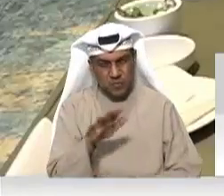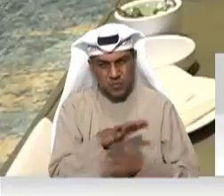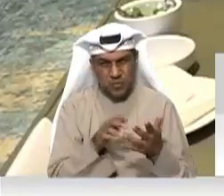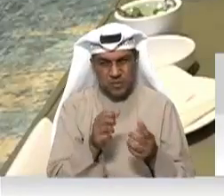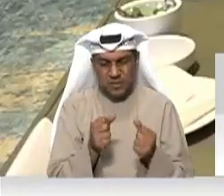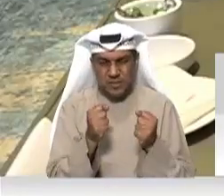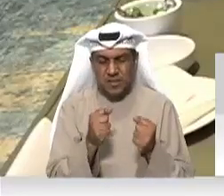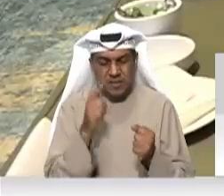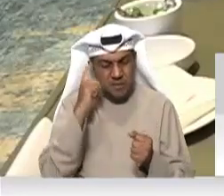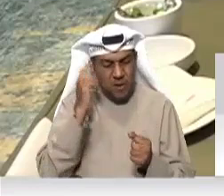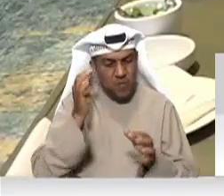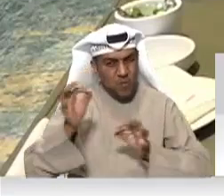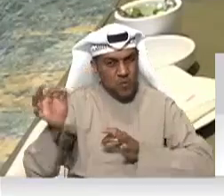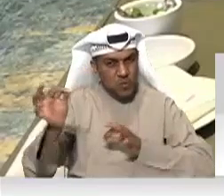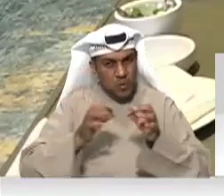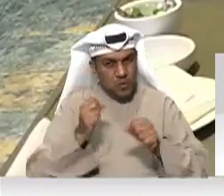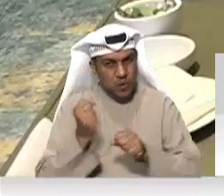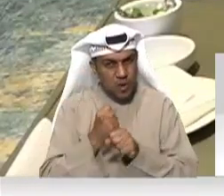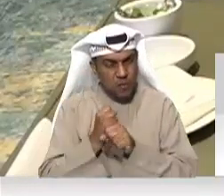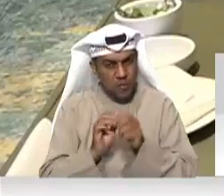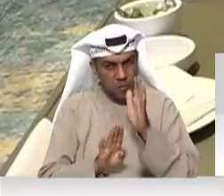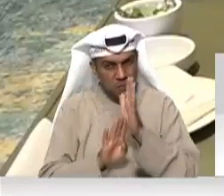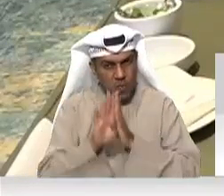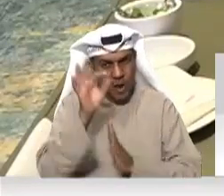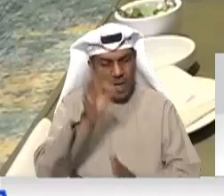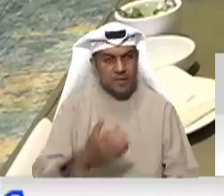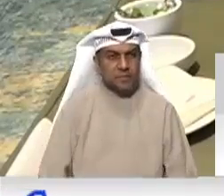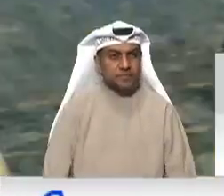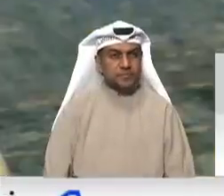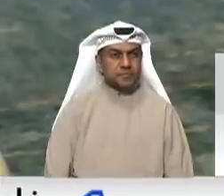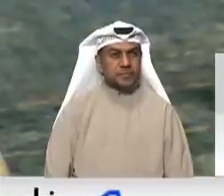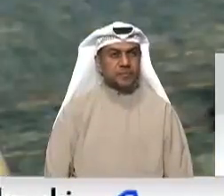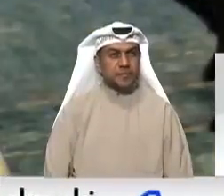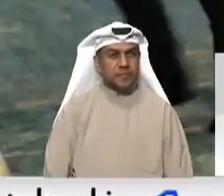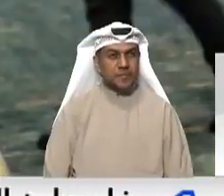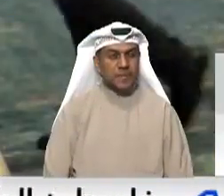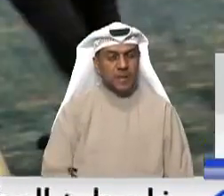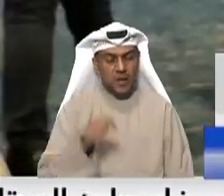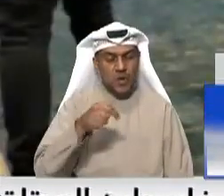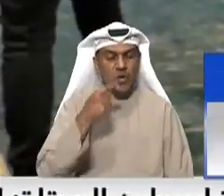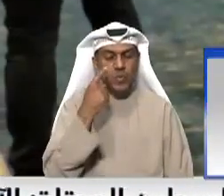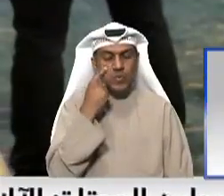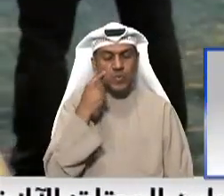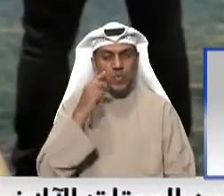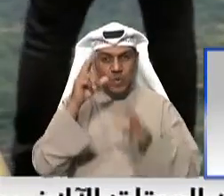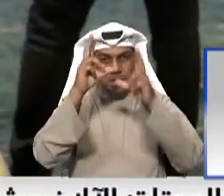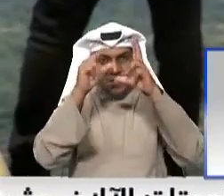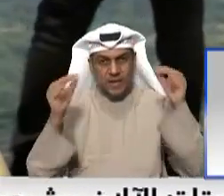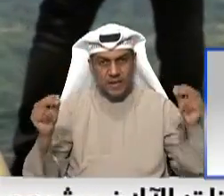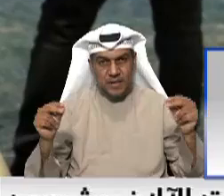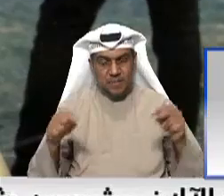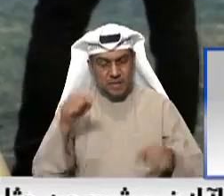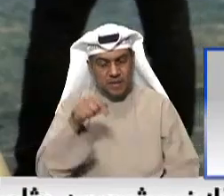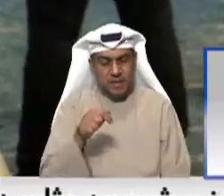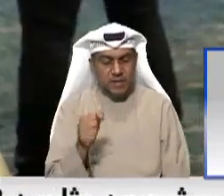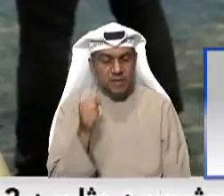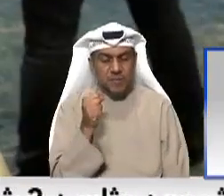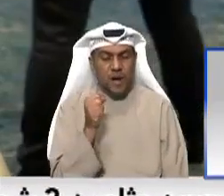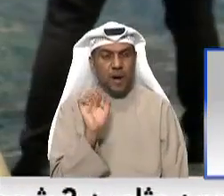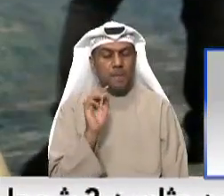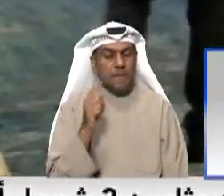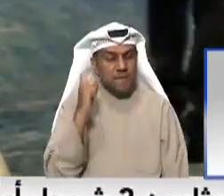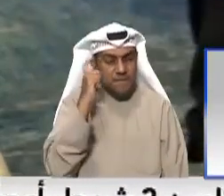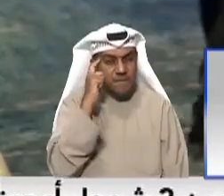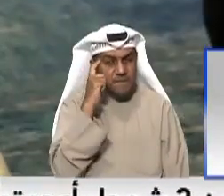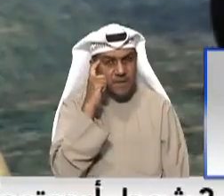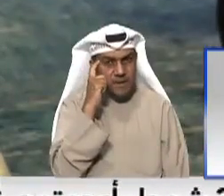لوضع خطة لاستعادة هذه الثقة. يمكن الأزمة اللبنانية اليوم يعني ملامحها الأساسية أن